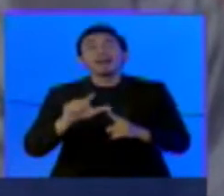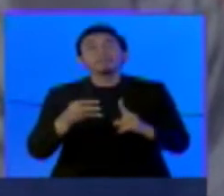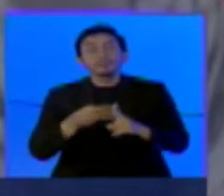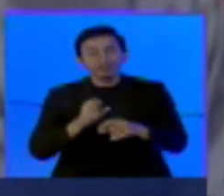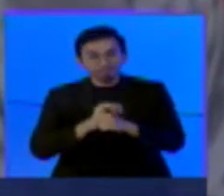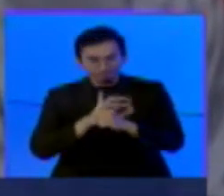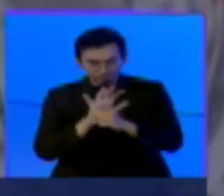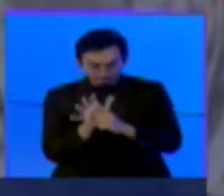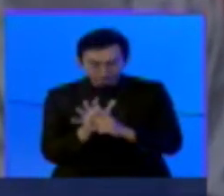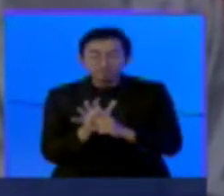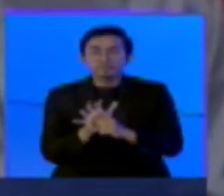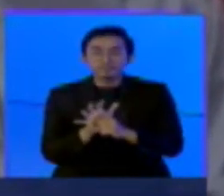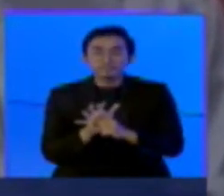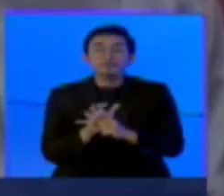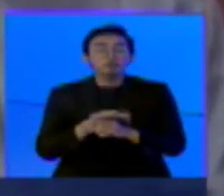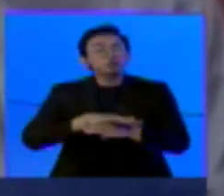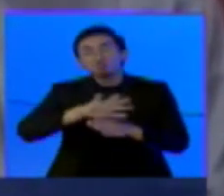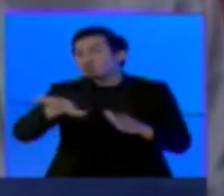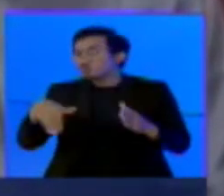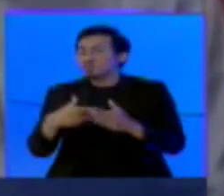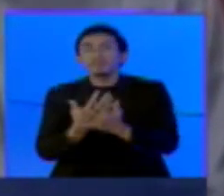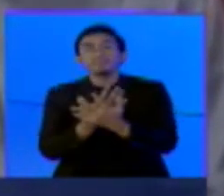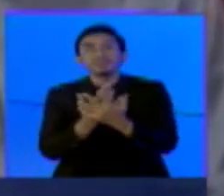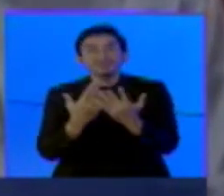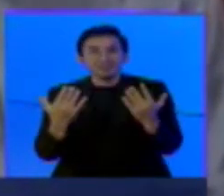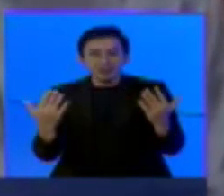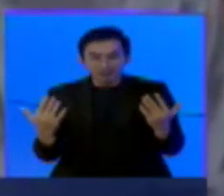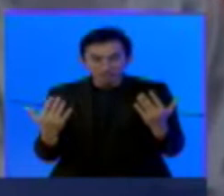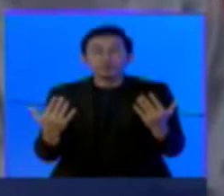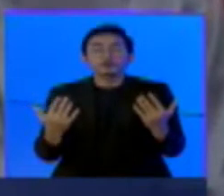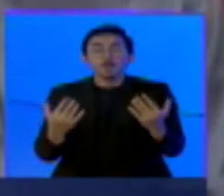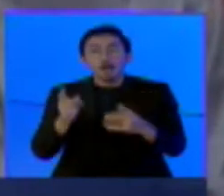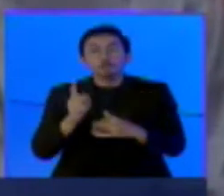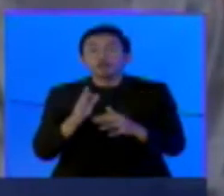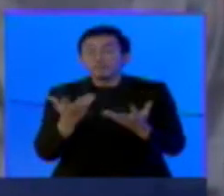kepada seluruh warga masyarakat untuk tidak